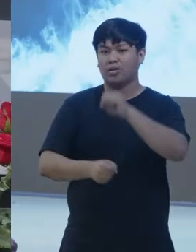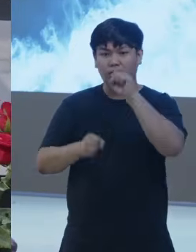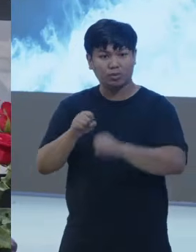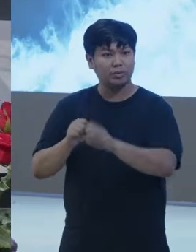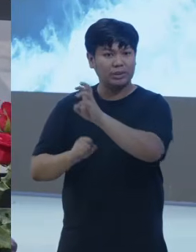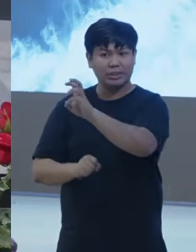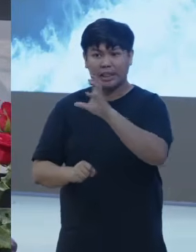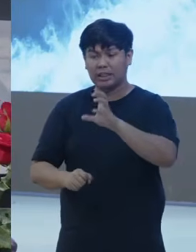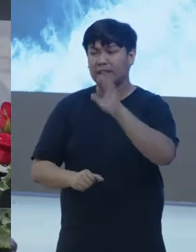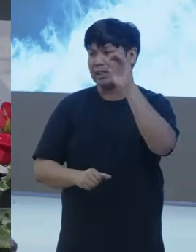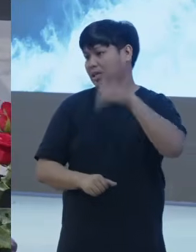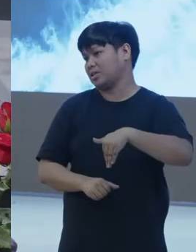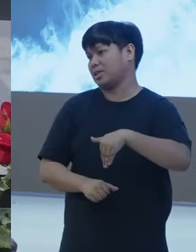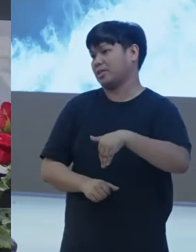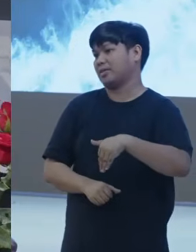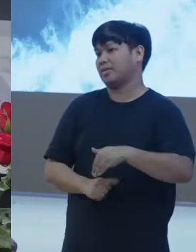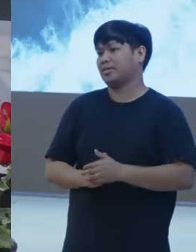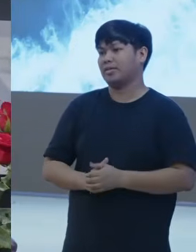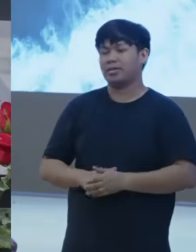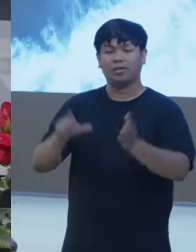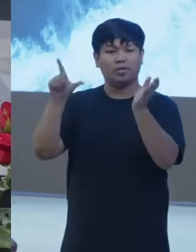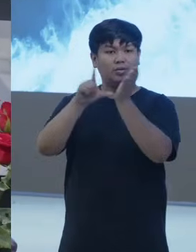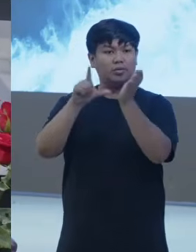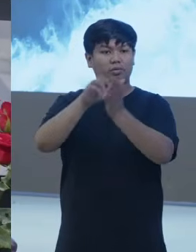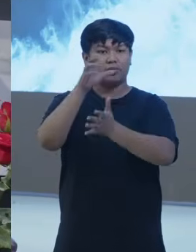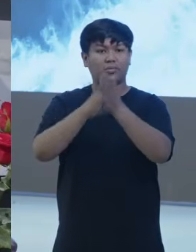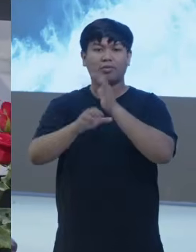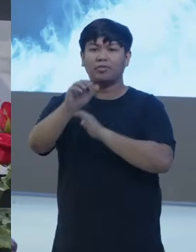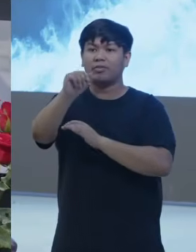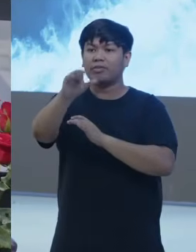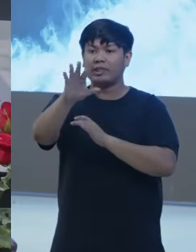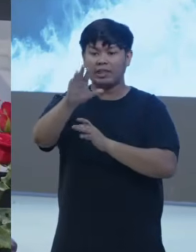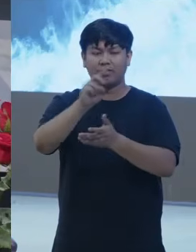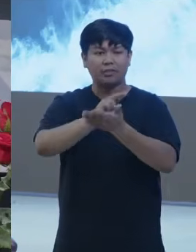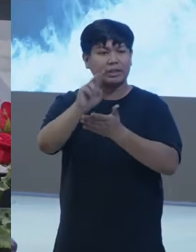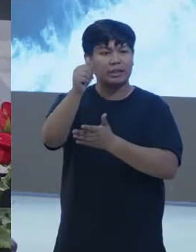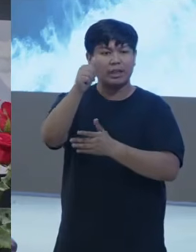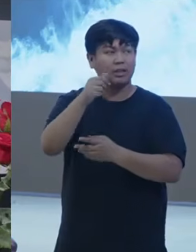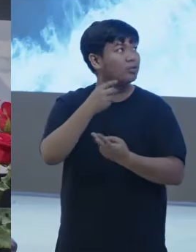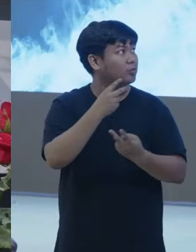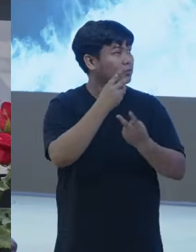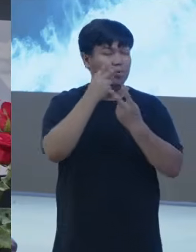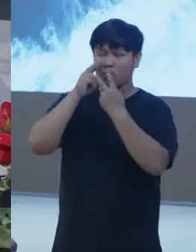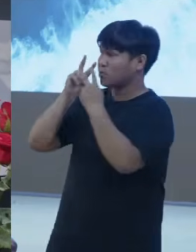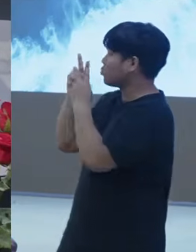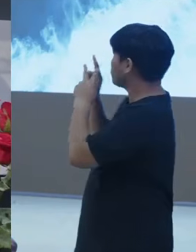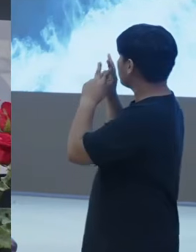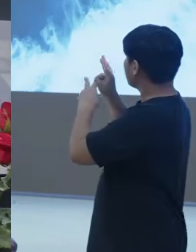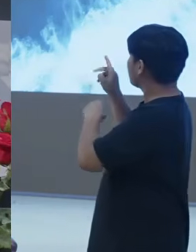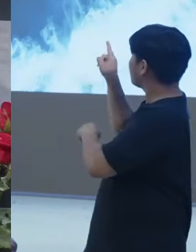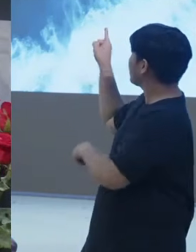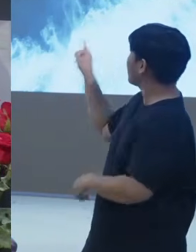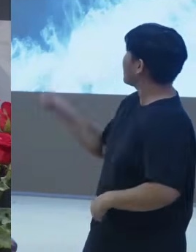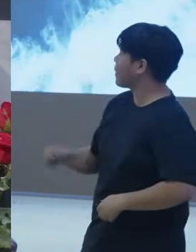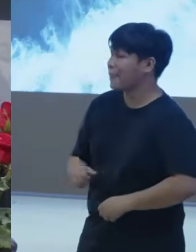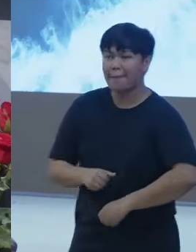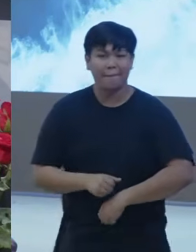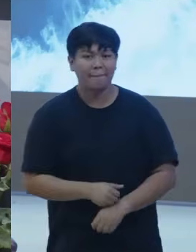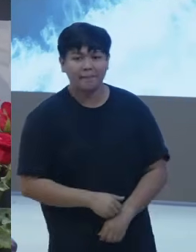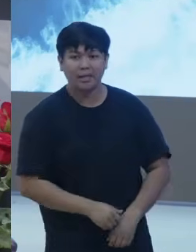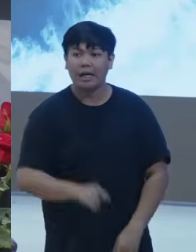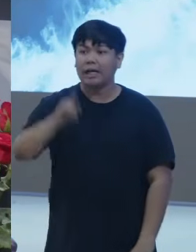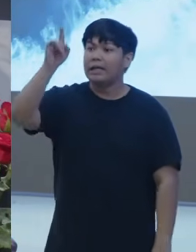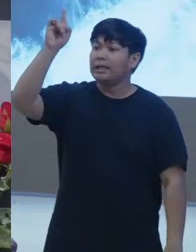600,000. Sabi sa Luke 15:10 ng ating Panginoong Jesus, the angels of God rejoice over one sinner